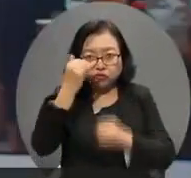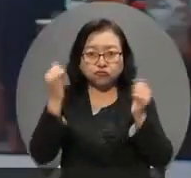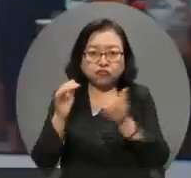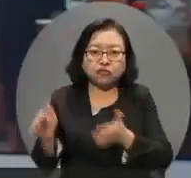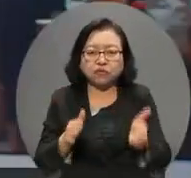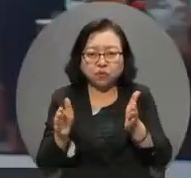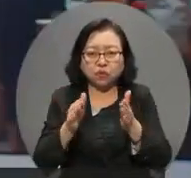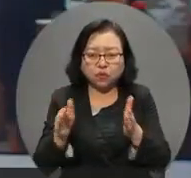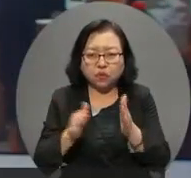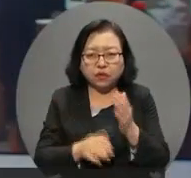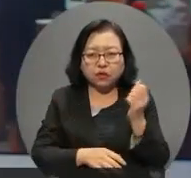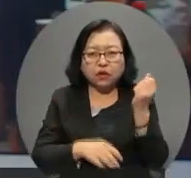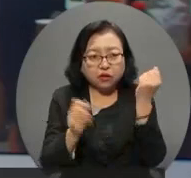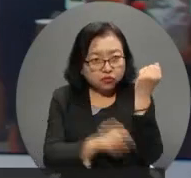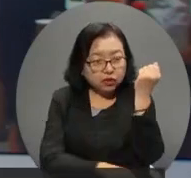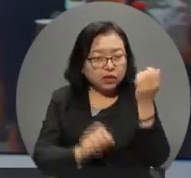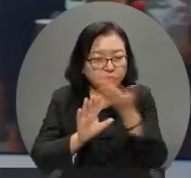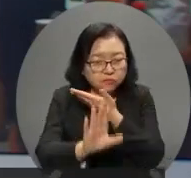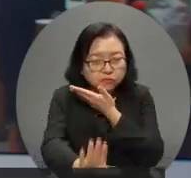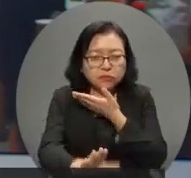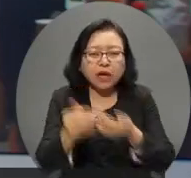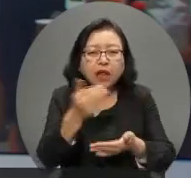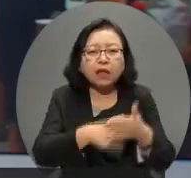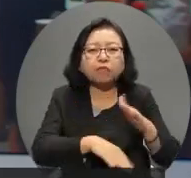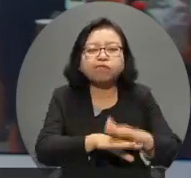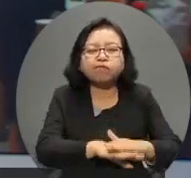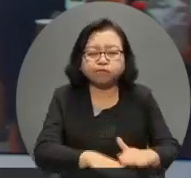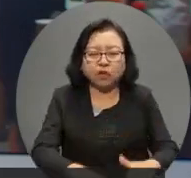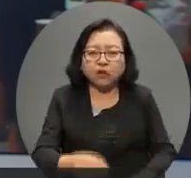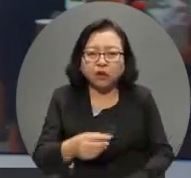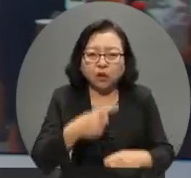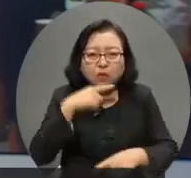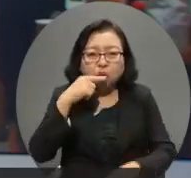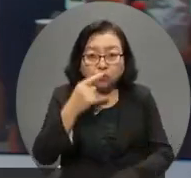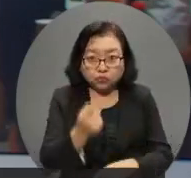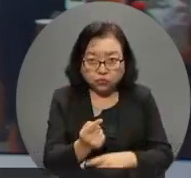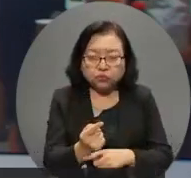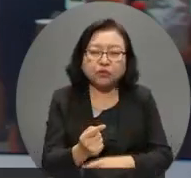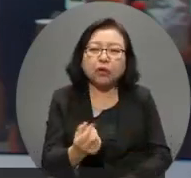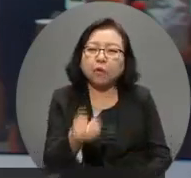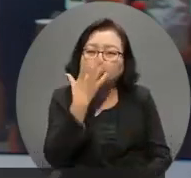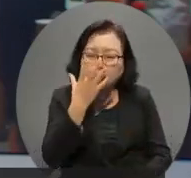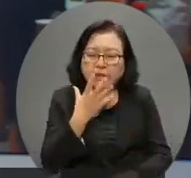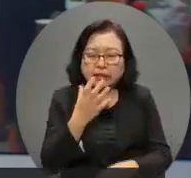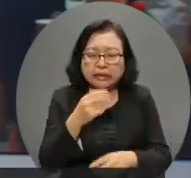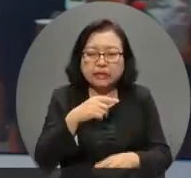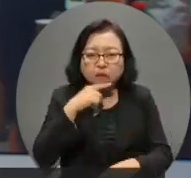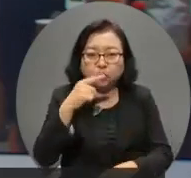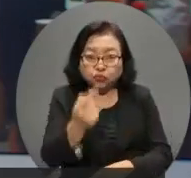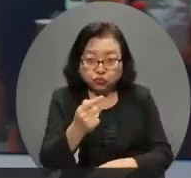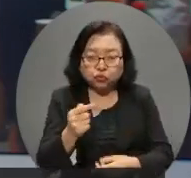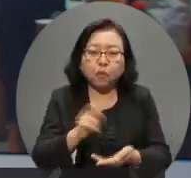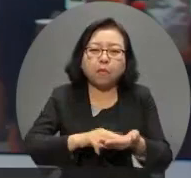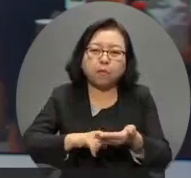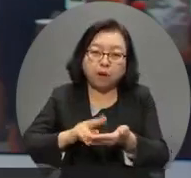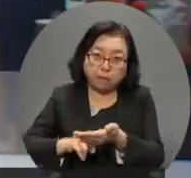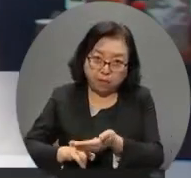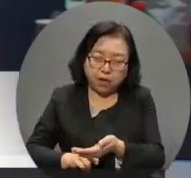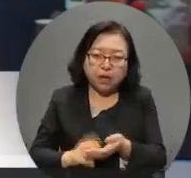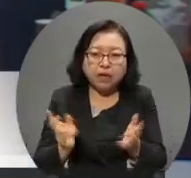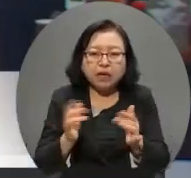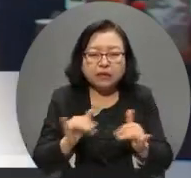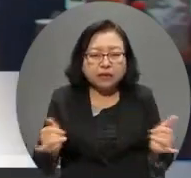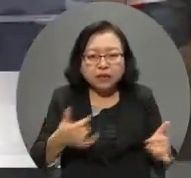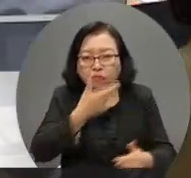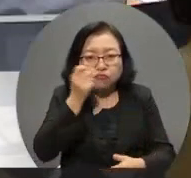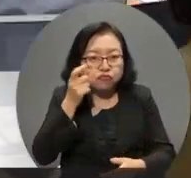충청북도가 수확 이후 남겨진 고추를 못난이 고추로 판매합니다. 충청북도는 일손이 없어서 버려지던 고추를